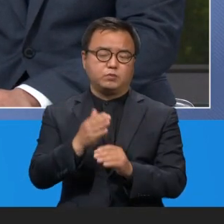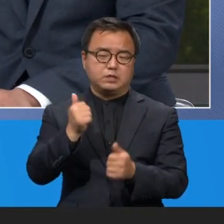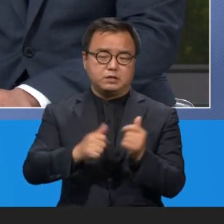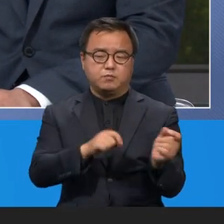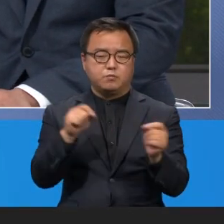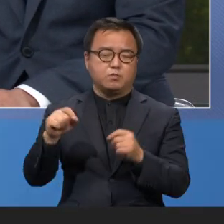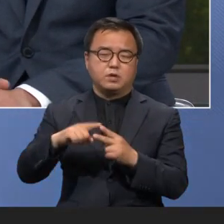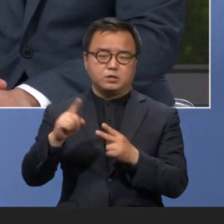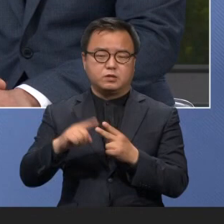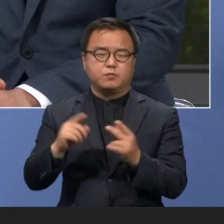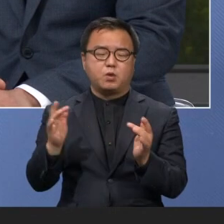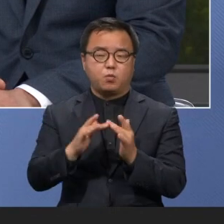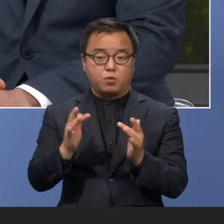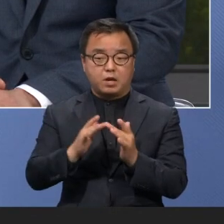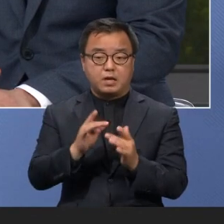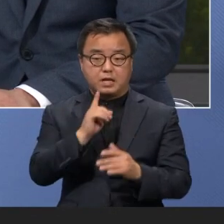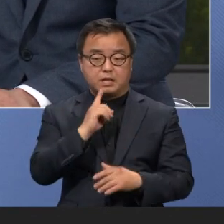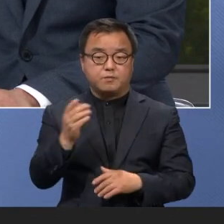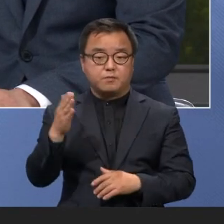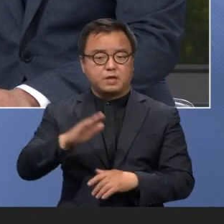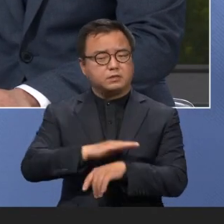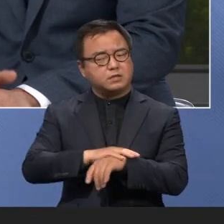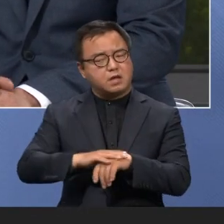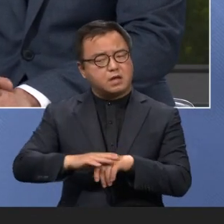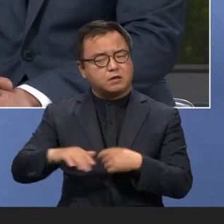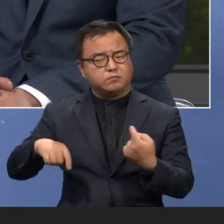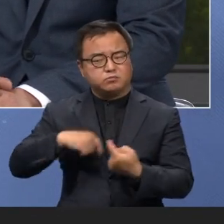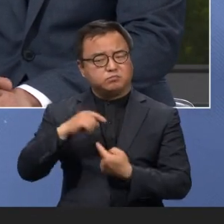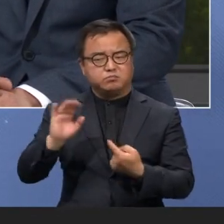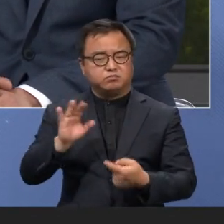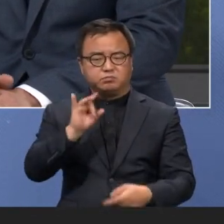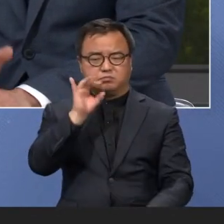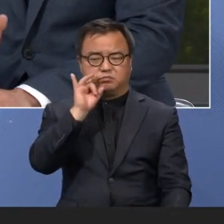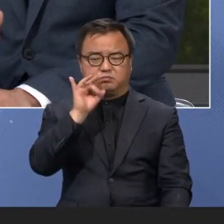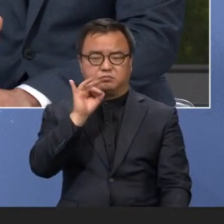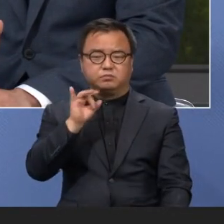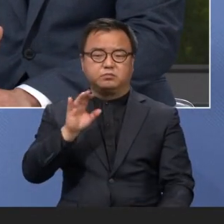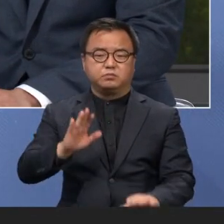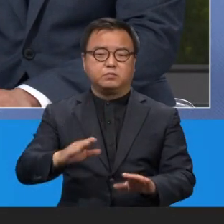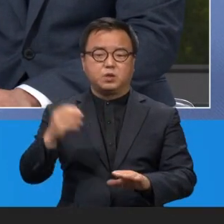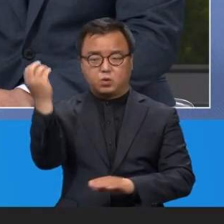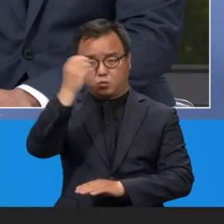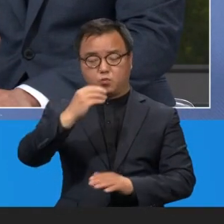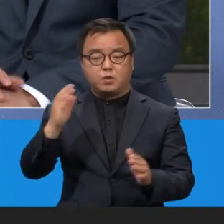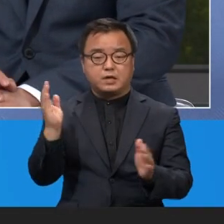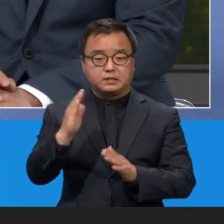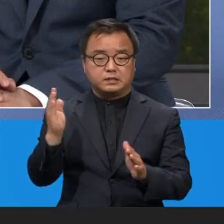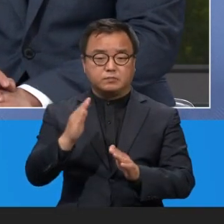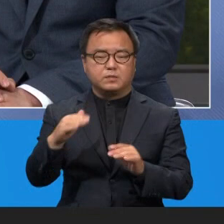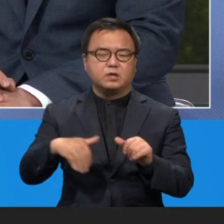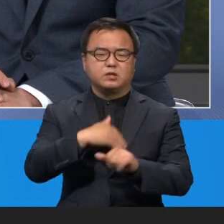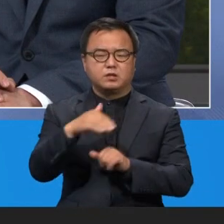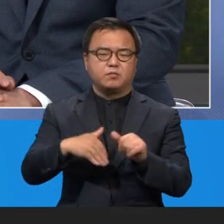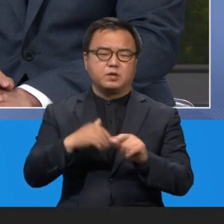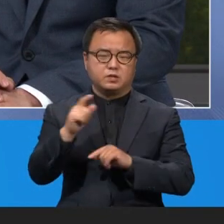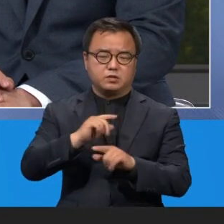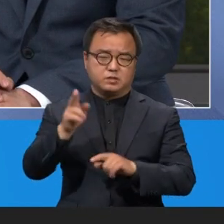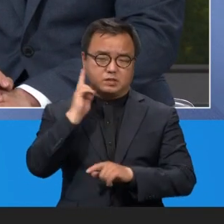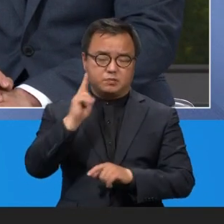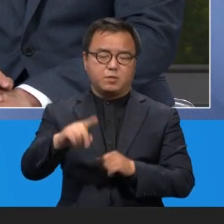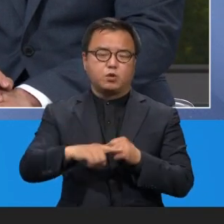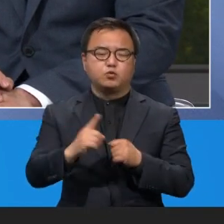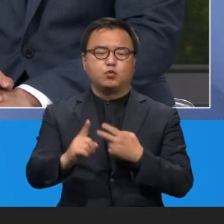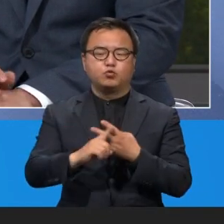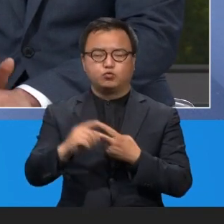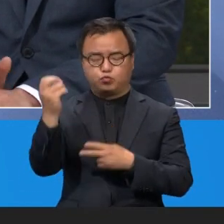온라인으로 친다고 는 하는데 제대로 진행이 되고 있지 않습니다 고등학생 사항들은 더 심각한 데요 초중고 도 대부분이